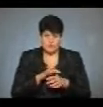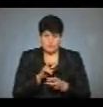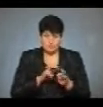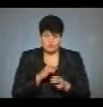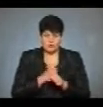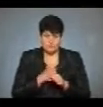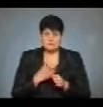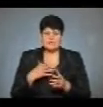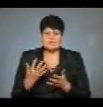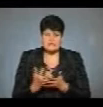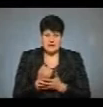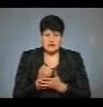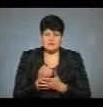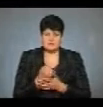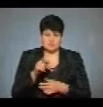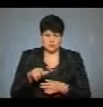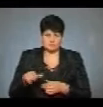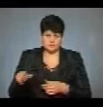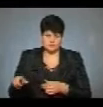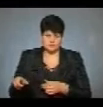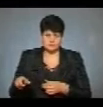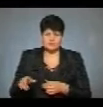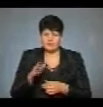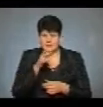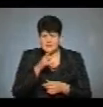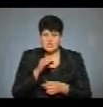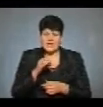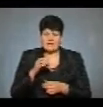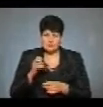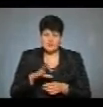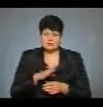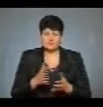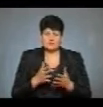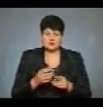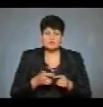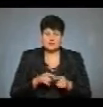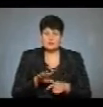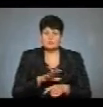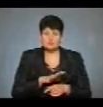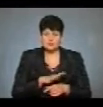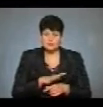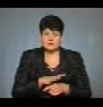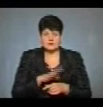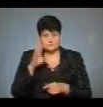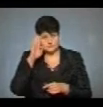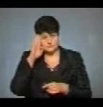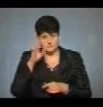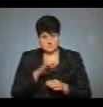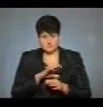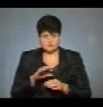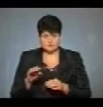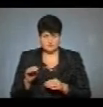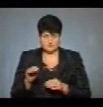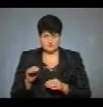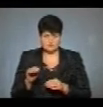знайдені останки, людські останки. Під час ексгумації було встановлено, що це були в основному чоловічі останки,